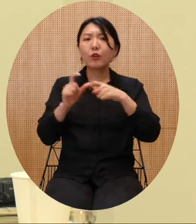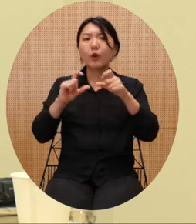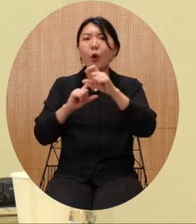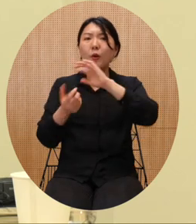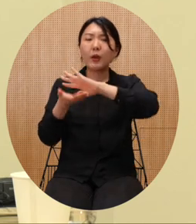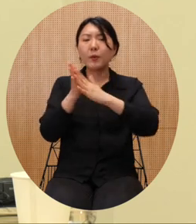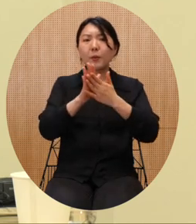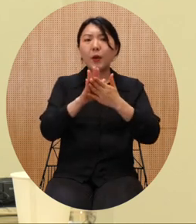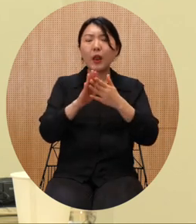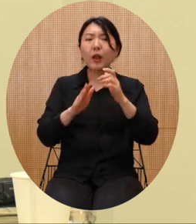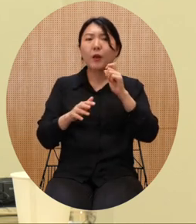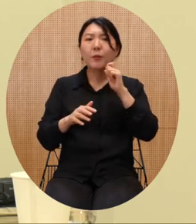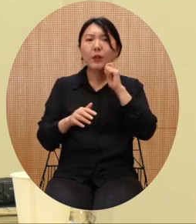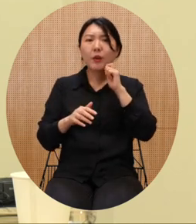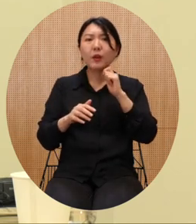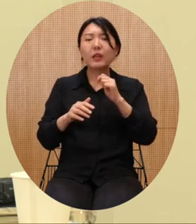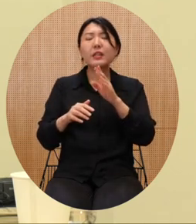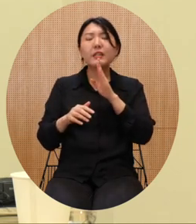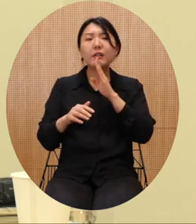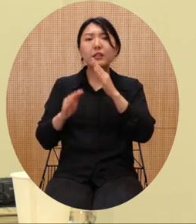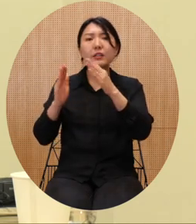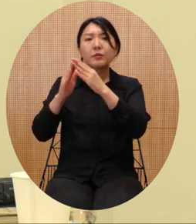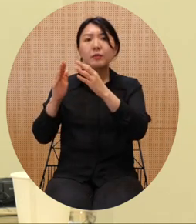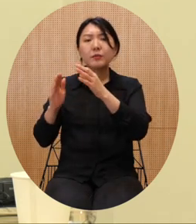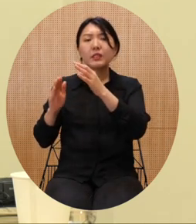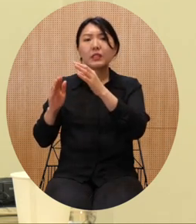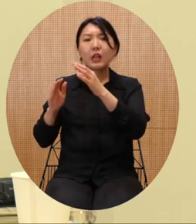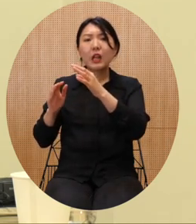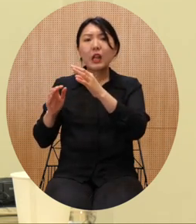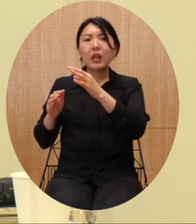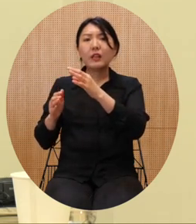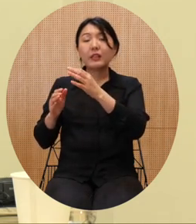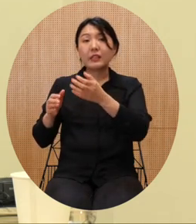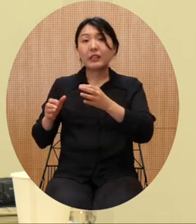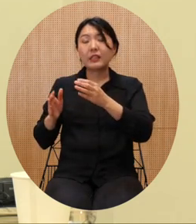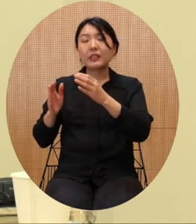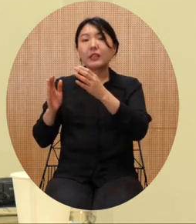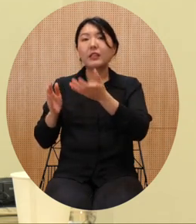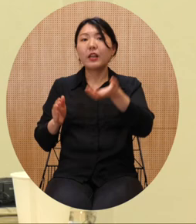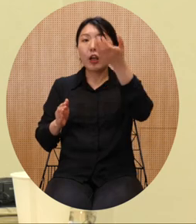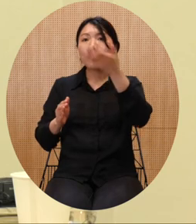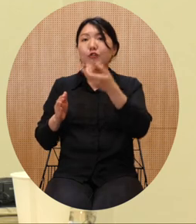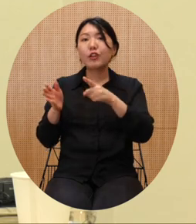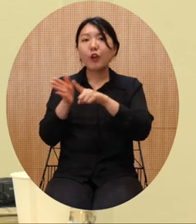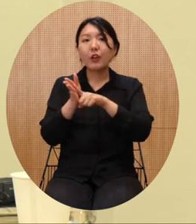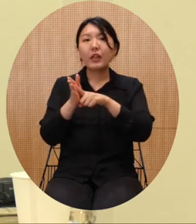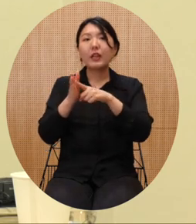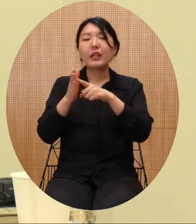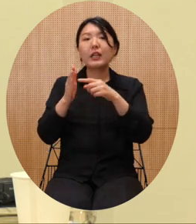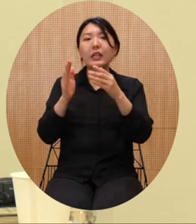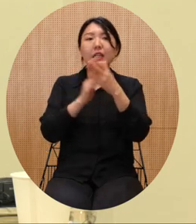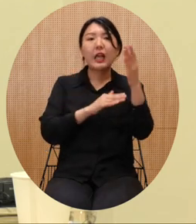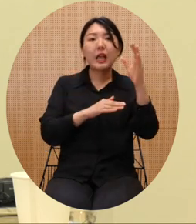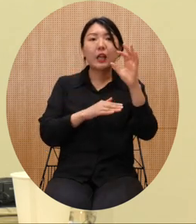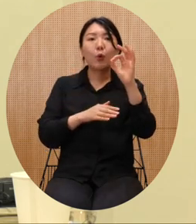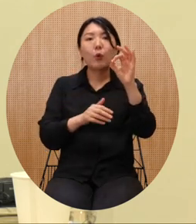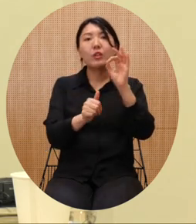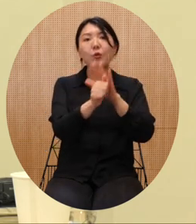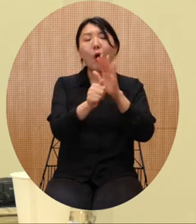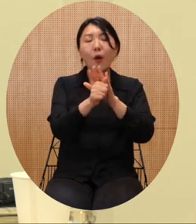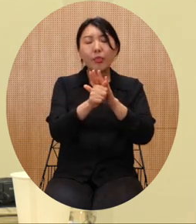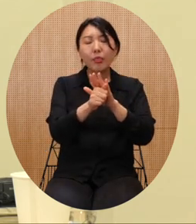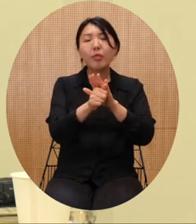두 번째로 실제 주거 상향을 이뤄내기 위해서는 이사비 지원이나 아니면 다양한 방식의